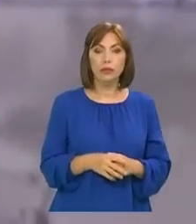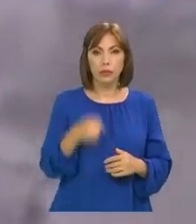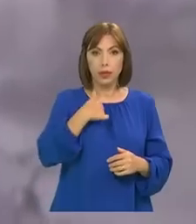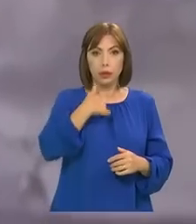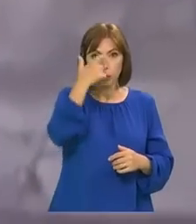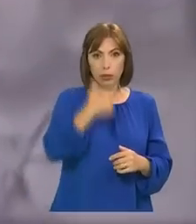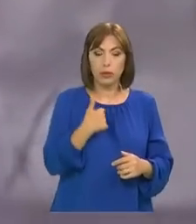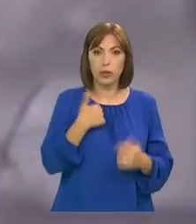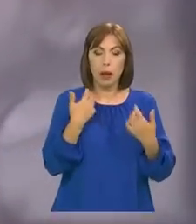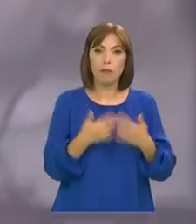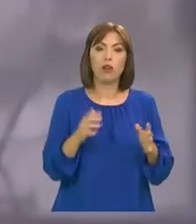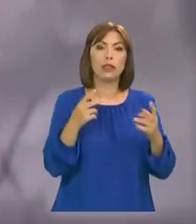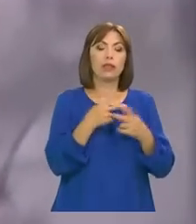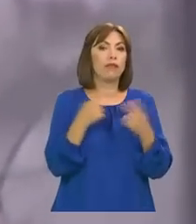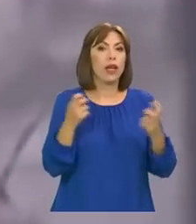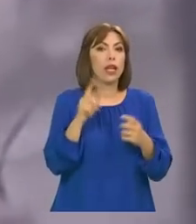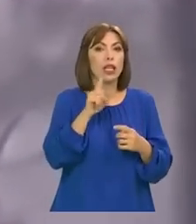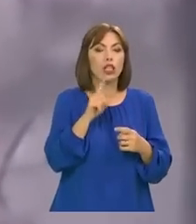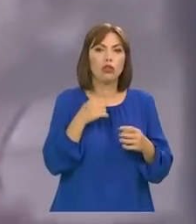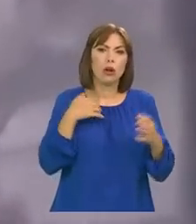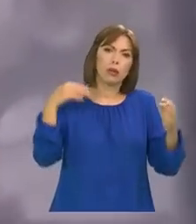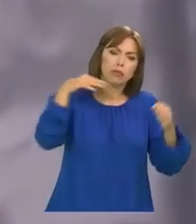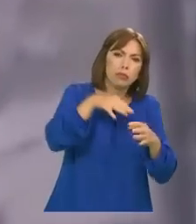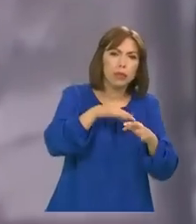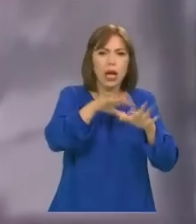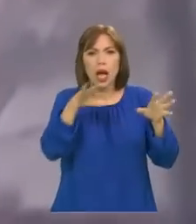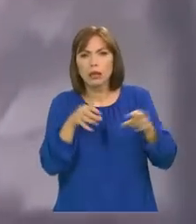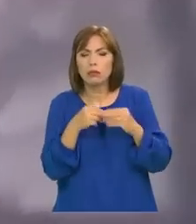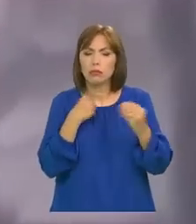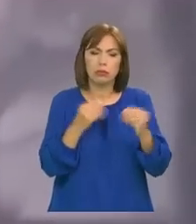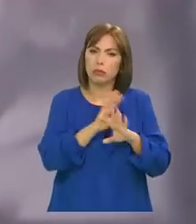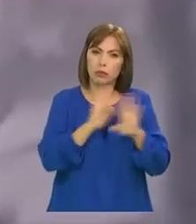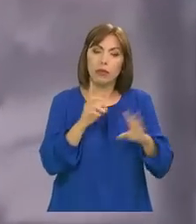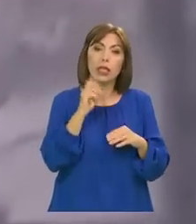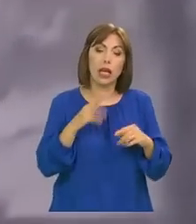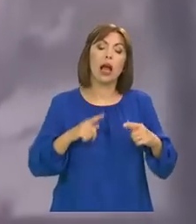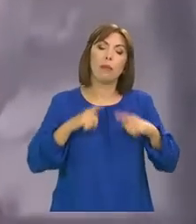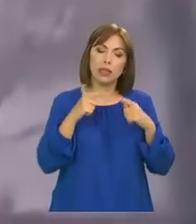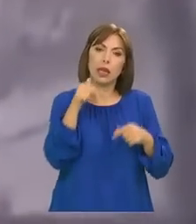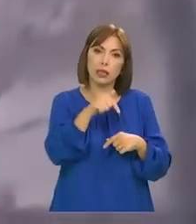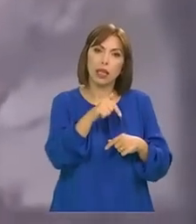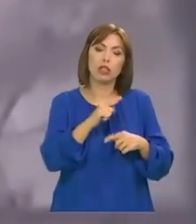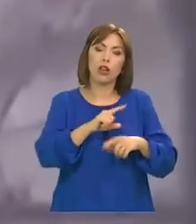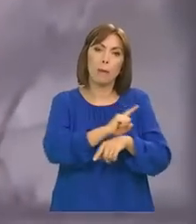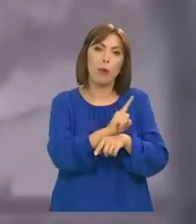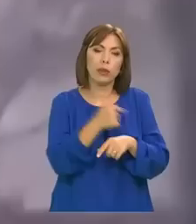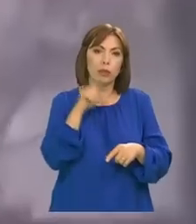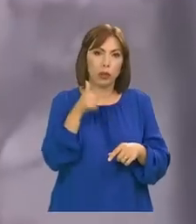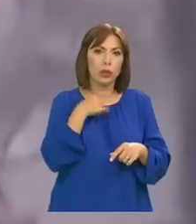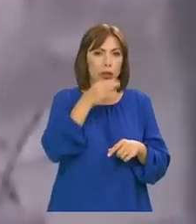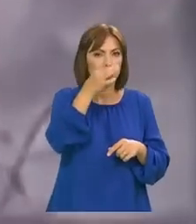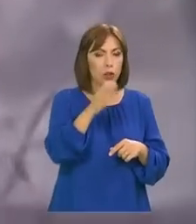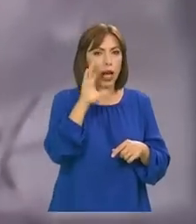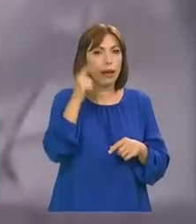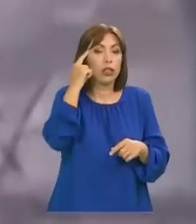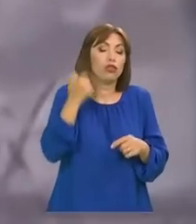fost fără nicio implicare în sensul acesta, dar am trăit totuși acele momente. Pot spune că